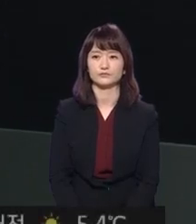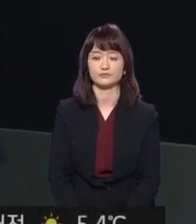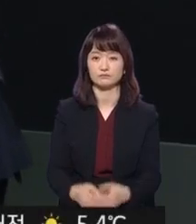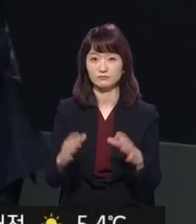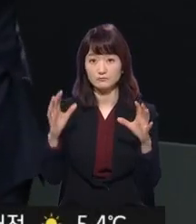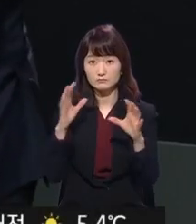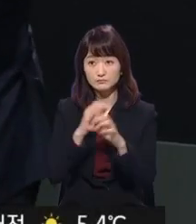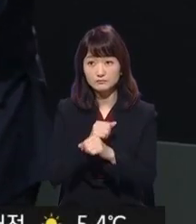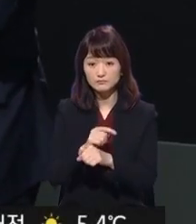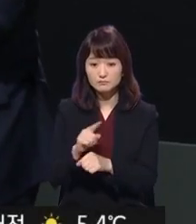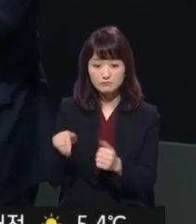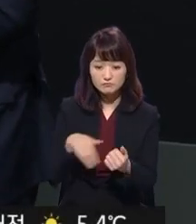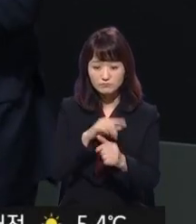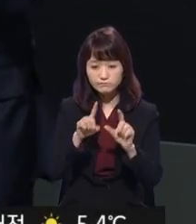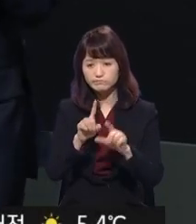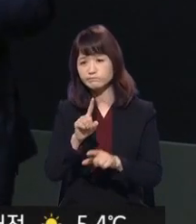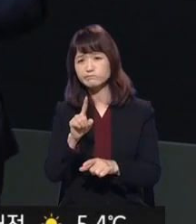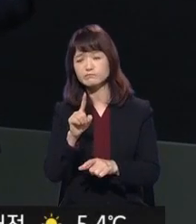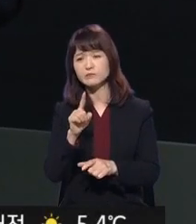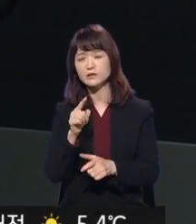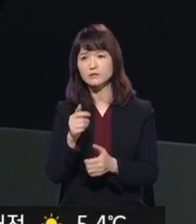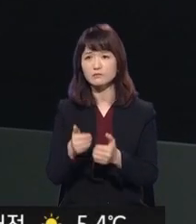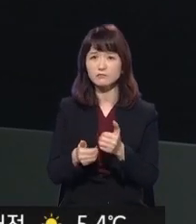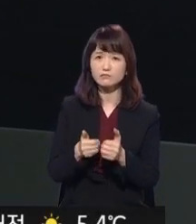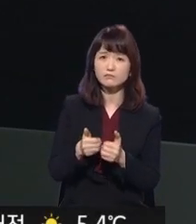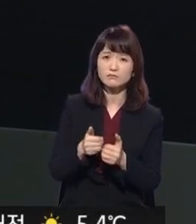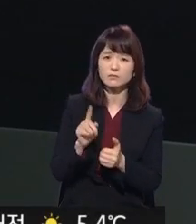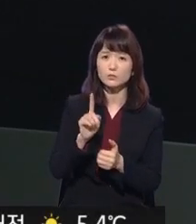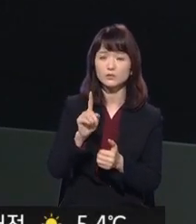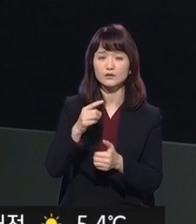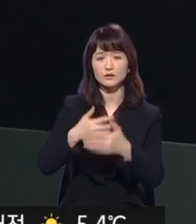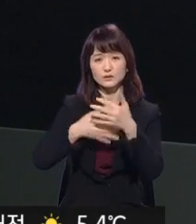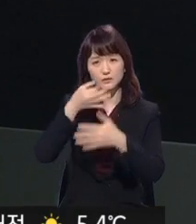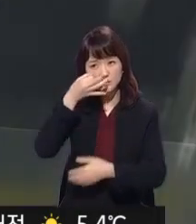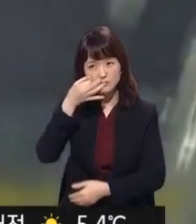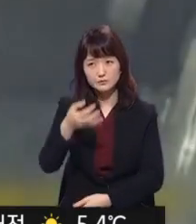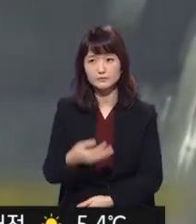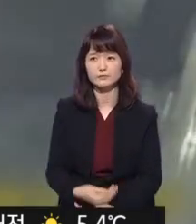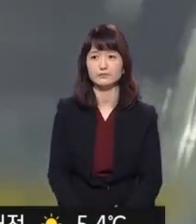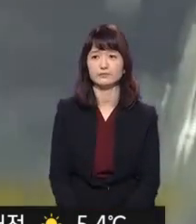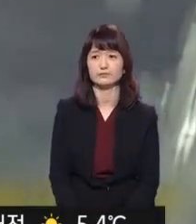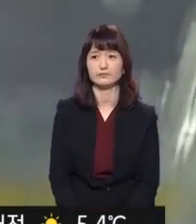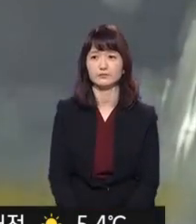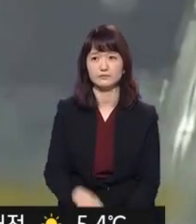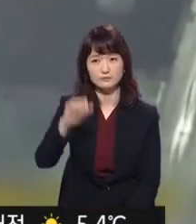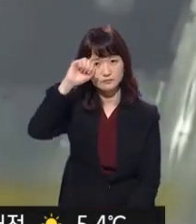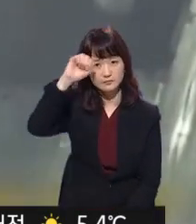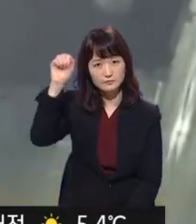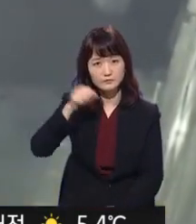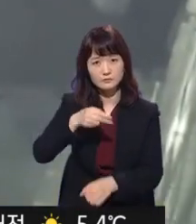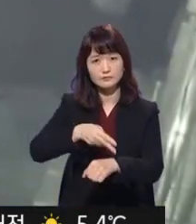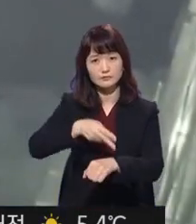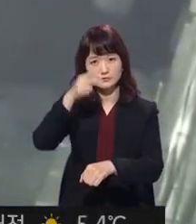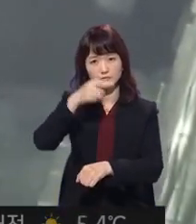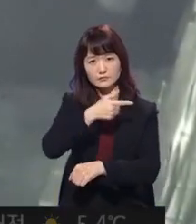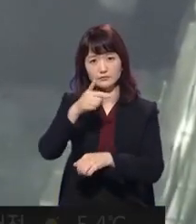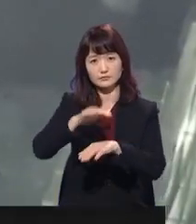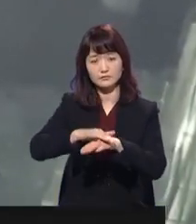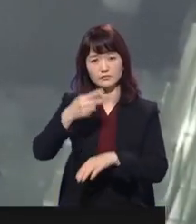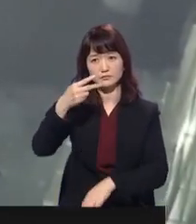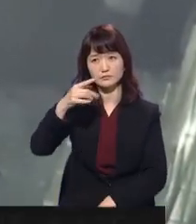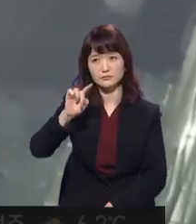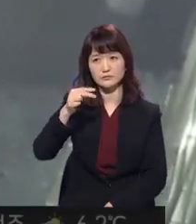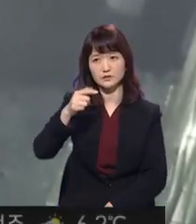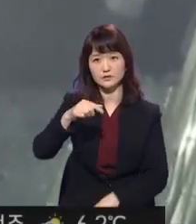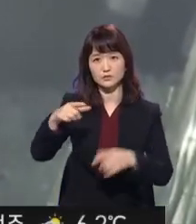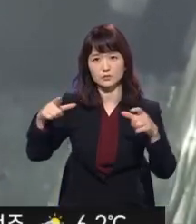한마디로 대략 난감입니다 말 그대로입니다 영상 보시죠 새벽 2시 대전 대덕구 한 취객이